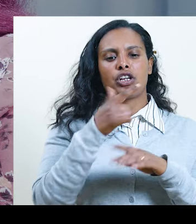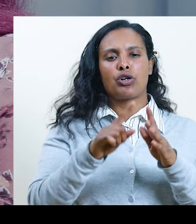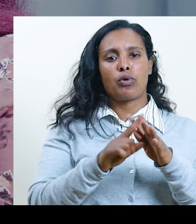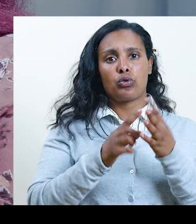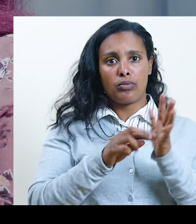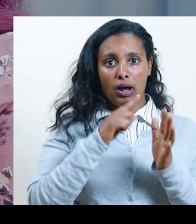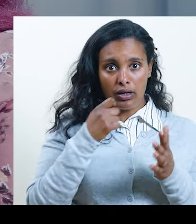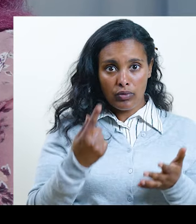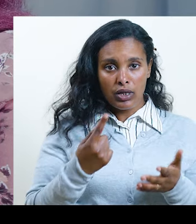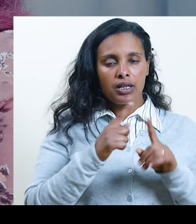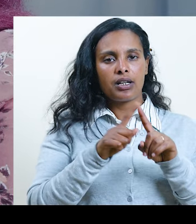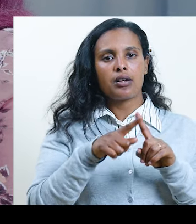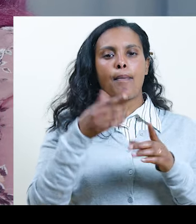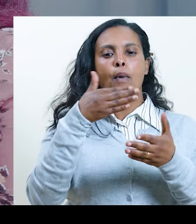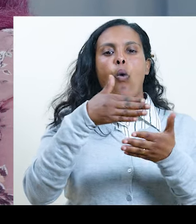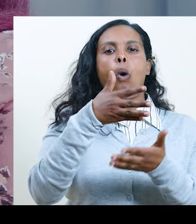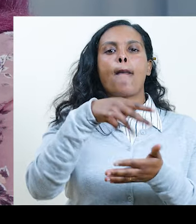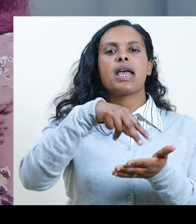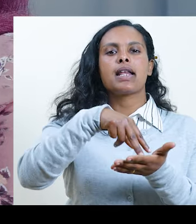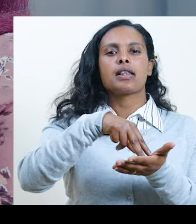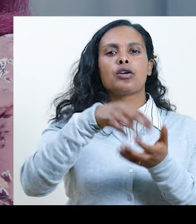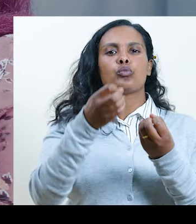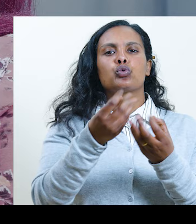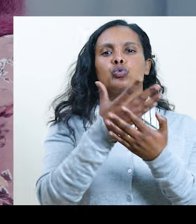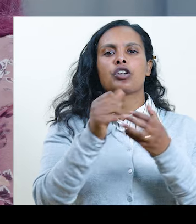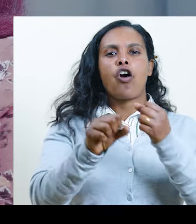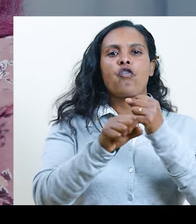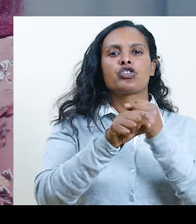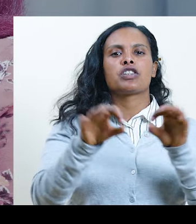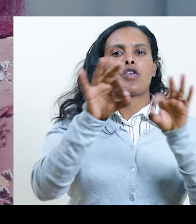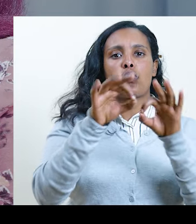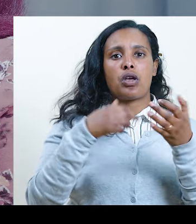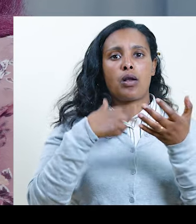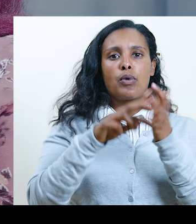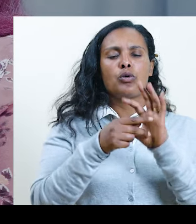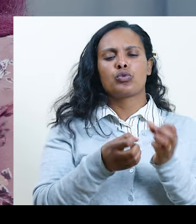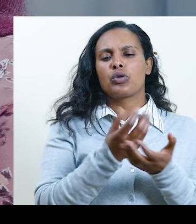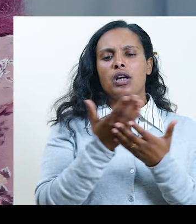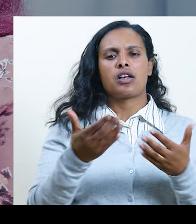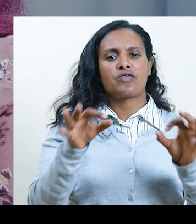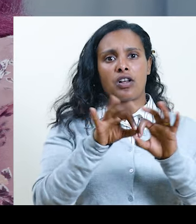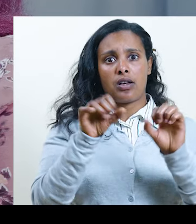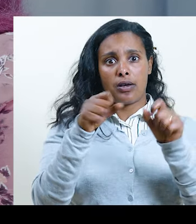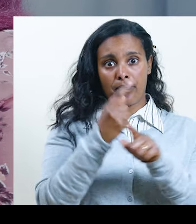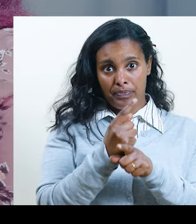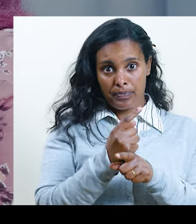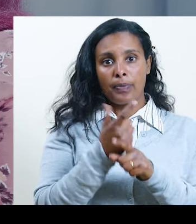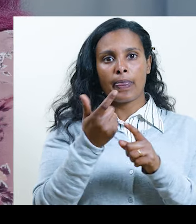ነው የጀመርኩት ግን በቋሚነት እንድሰራ ብዙ ድጋፎች ያስፈልጉኛል ብዙ ነገሮች